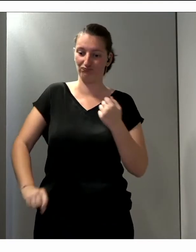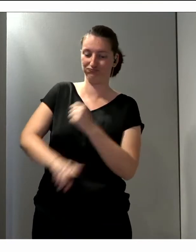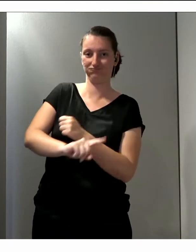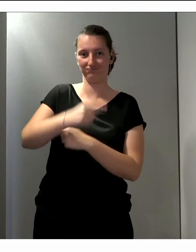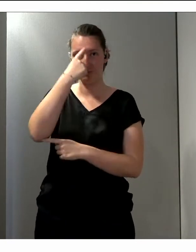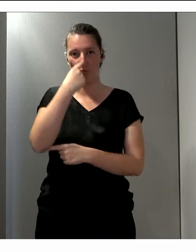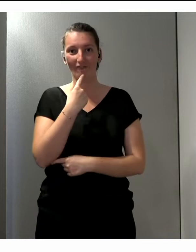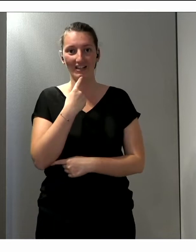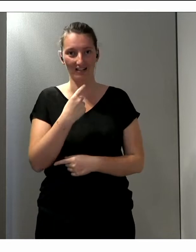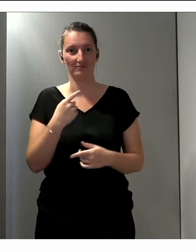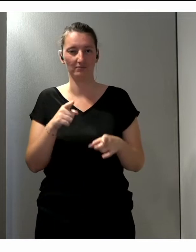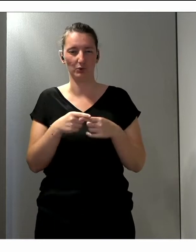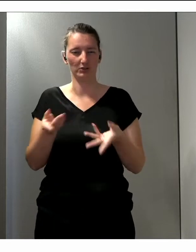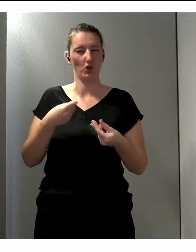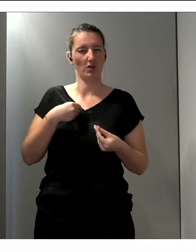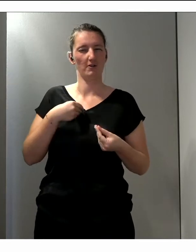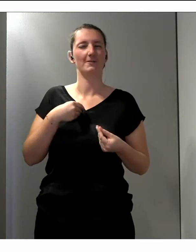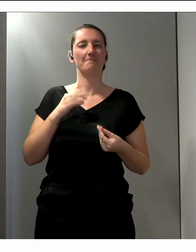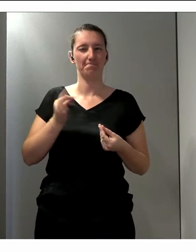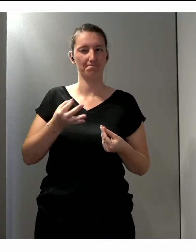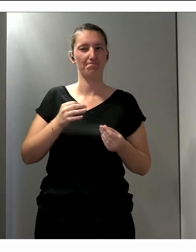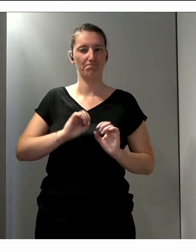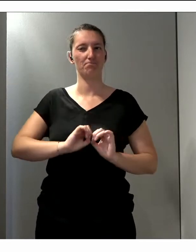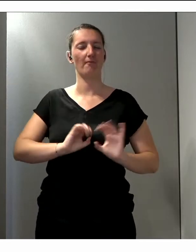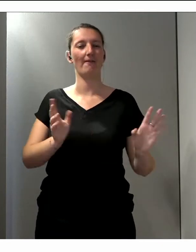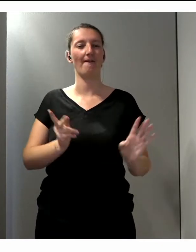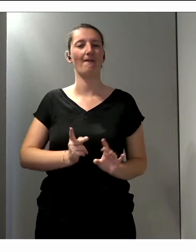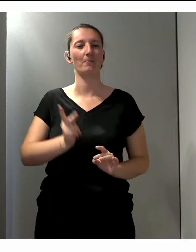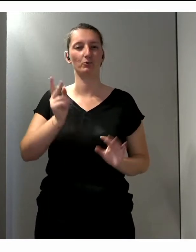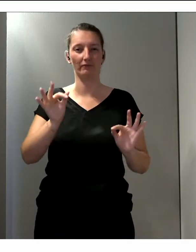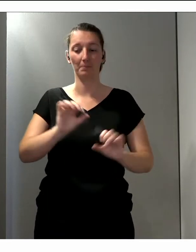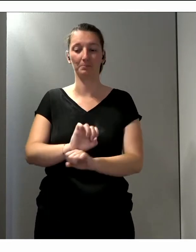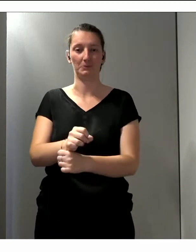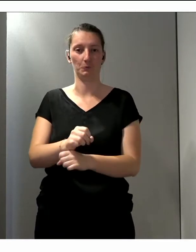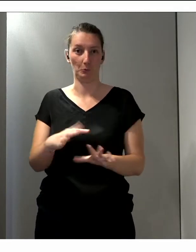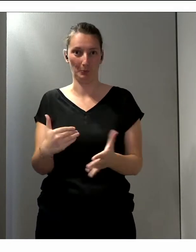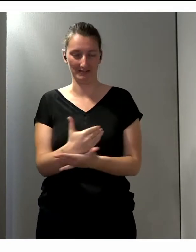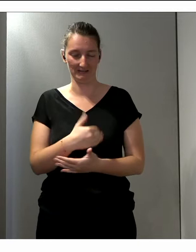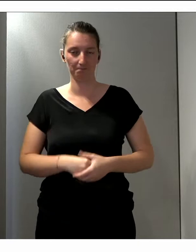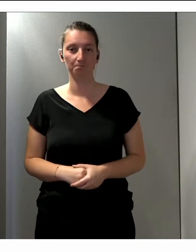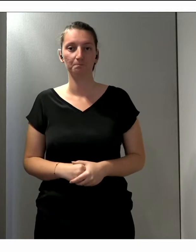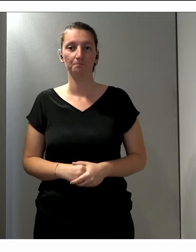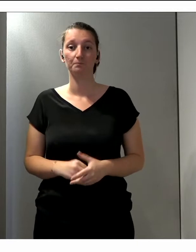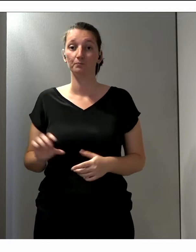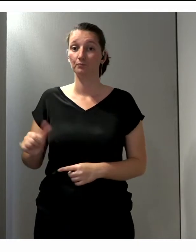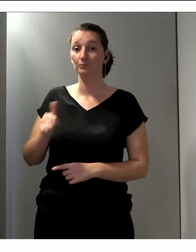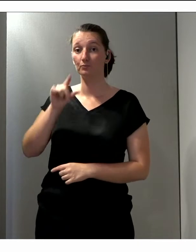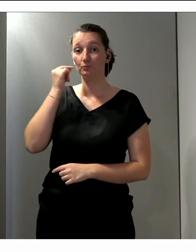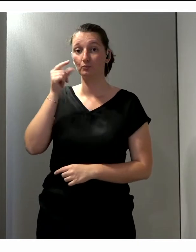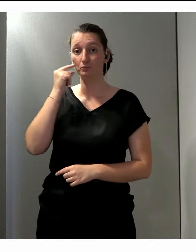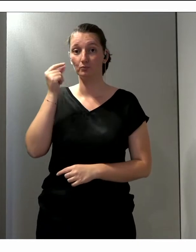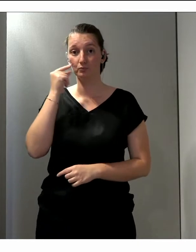éclectique, mais qui va aussi nous éclairer sur cette situation des prisons. Donc nous allons commencer par Monsieur